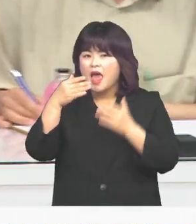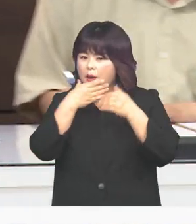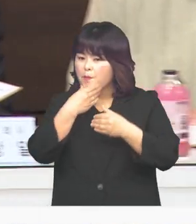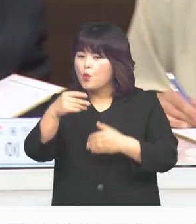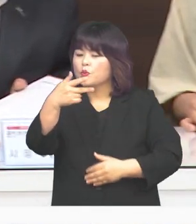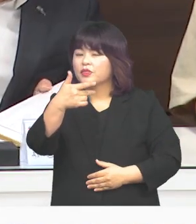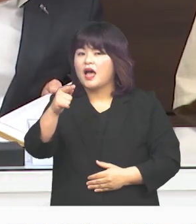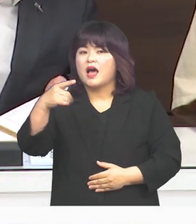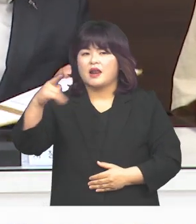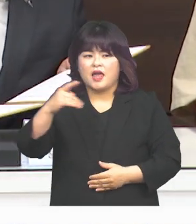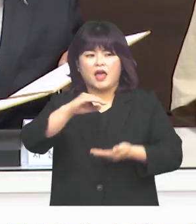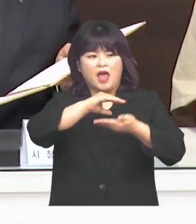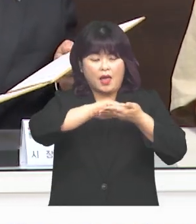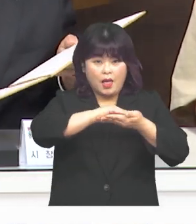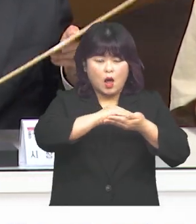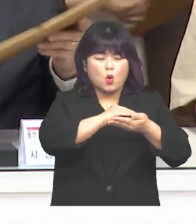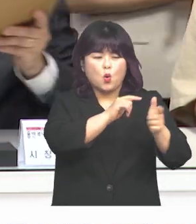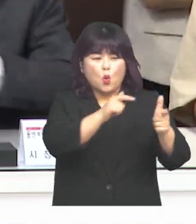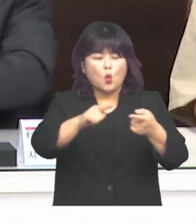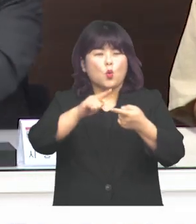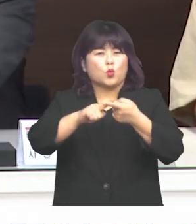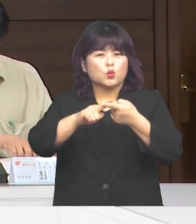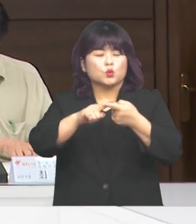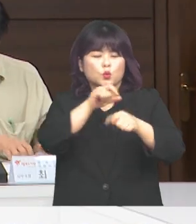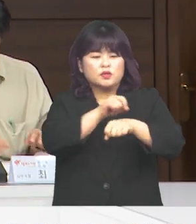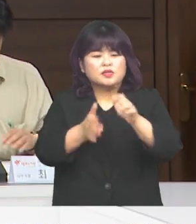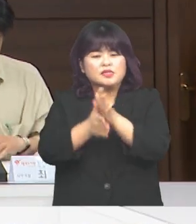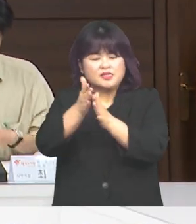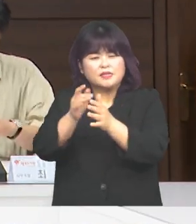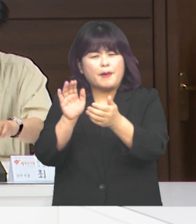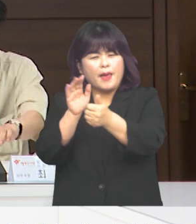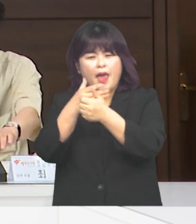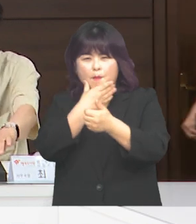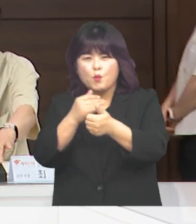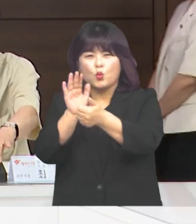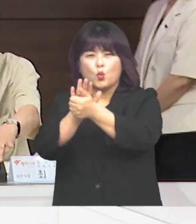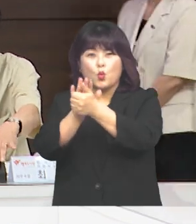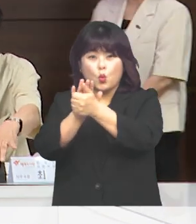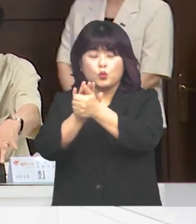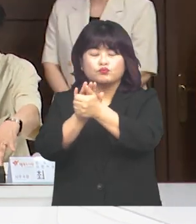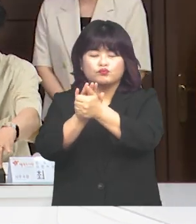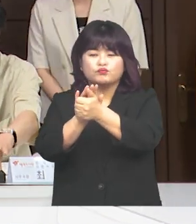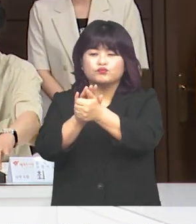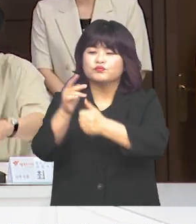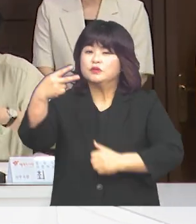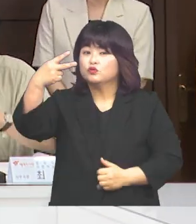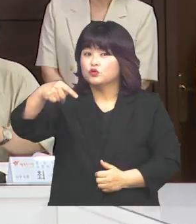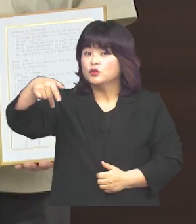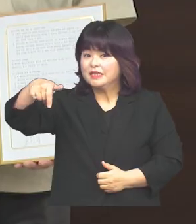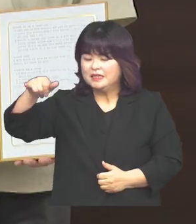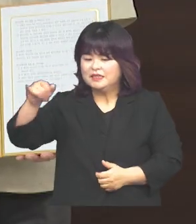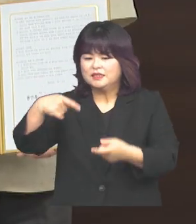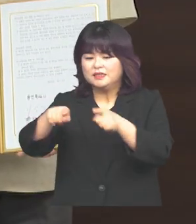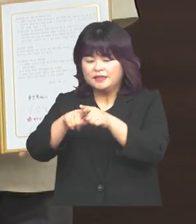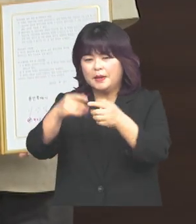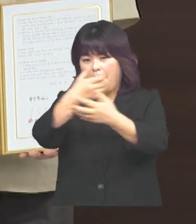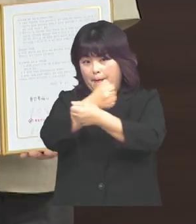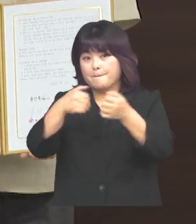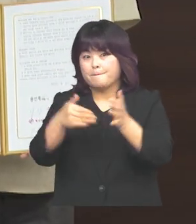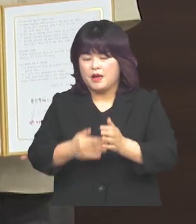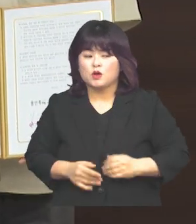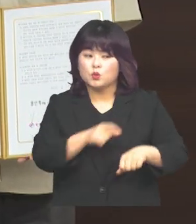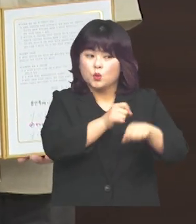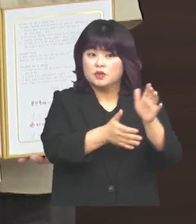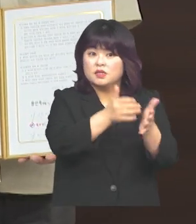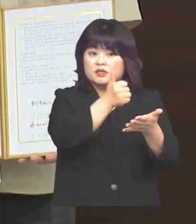행복나래, 행복도시락 사회적 협동조합과 용인특례시 행복두끼 프로젝트 업무 협약을 체결했습니다. 이날